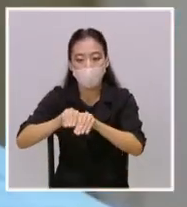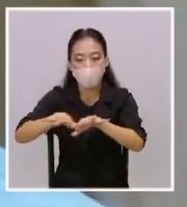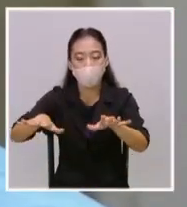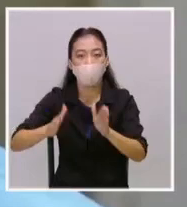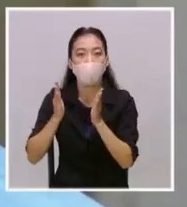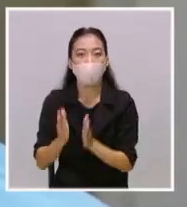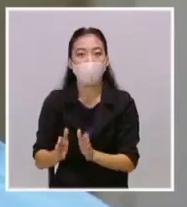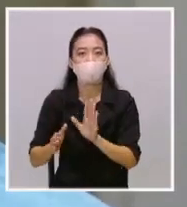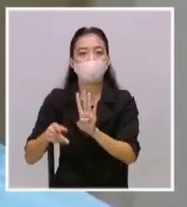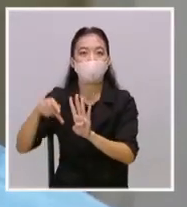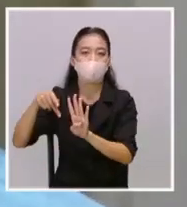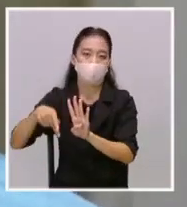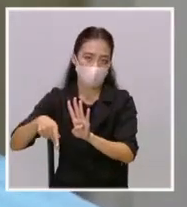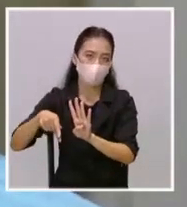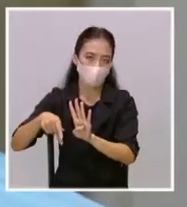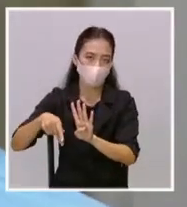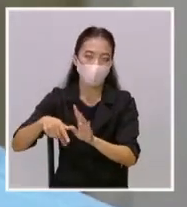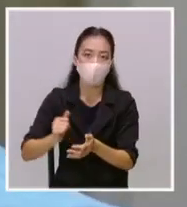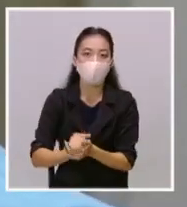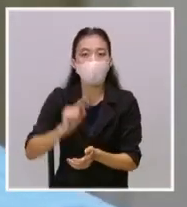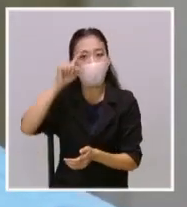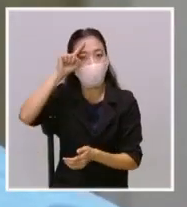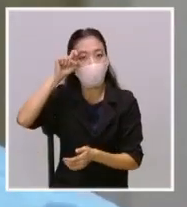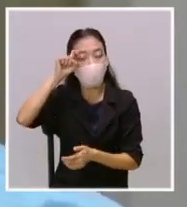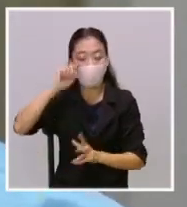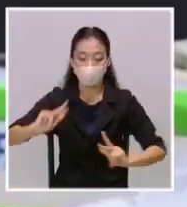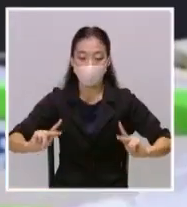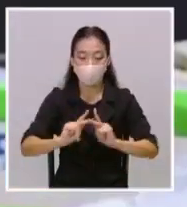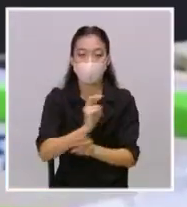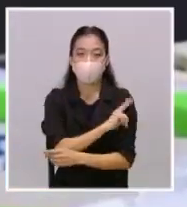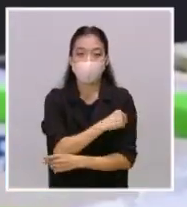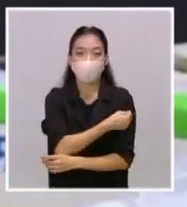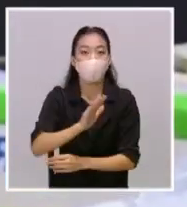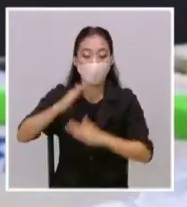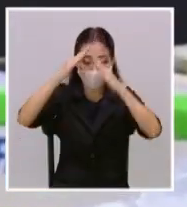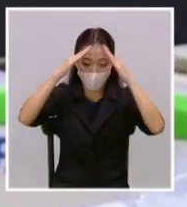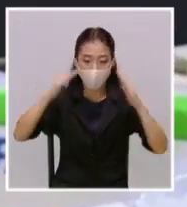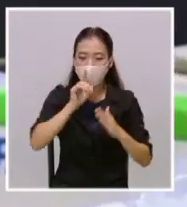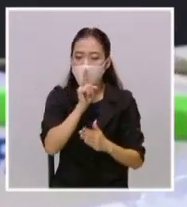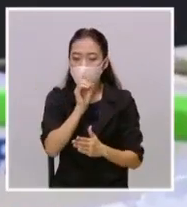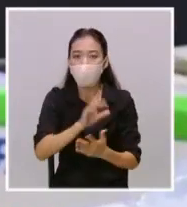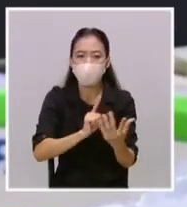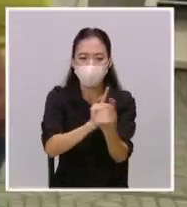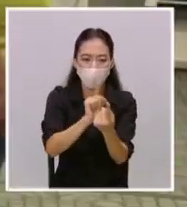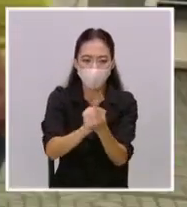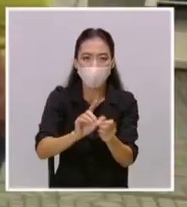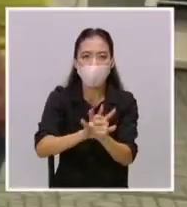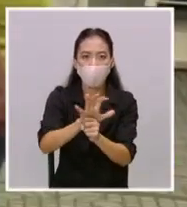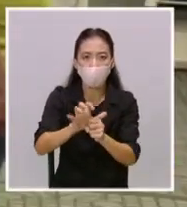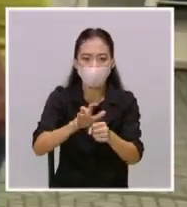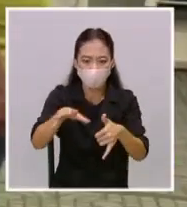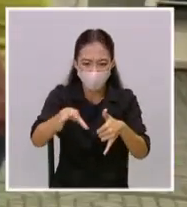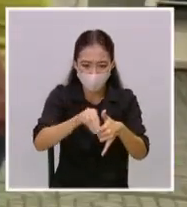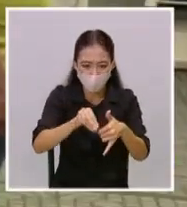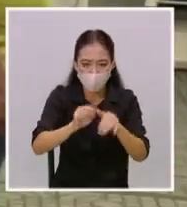4,000 คนแล้วแล้วเมื่อวันเสาร์ที่ผ่านมากระทรวงสาธารณสุขเวียดนามเปิดเผยว่าพบเชื้อโควิดกลายพันธุ์น่าสน